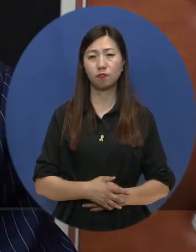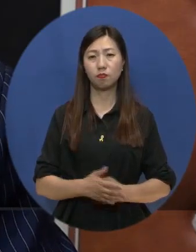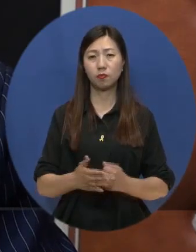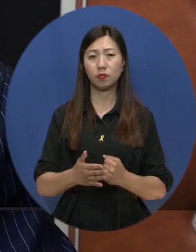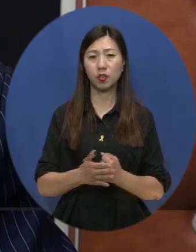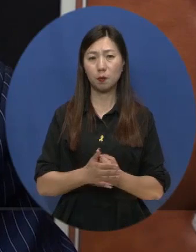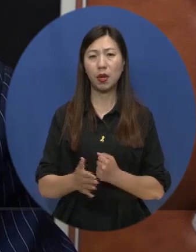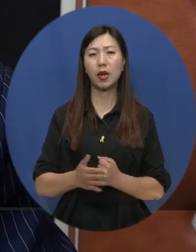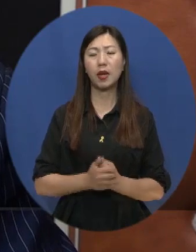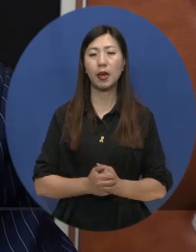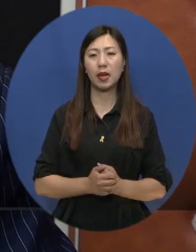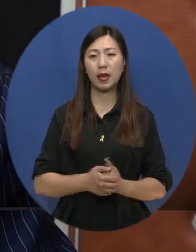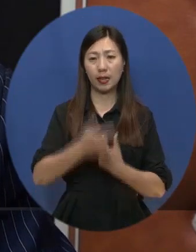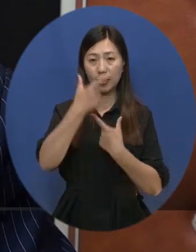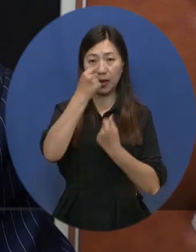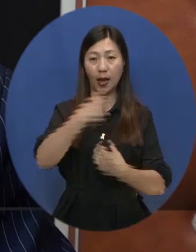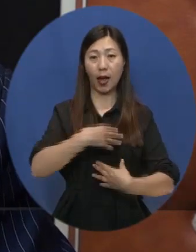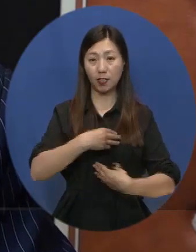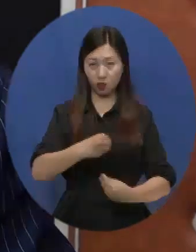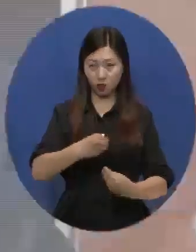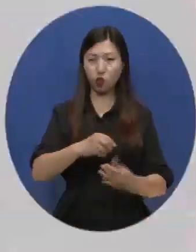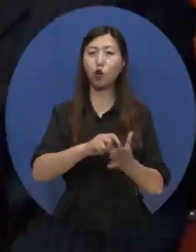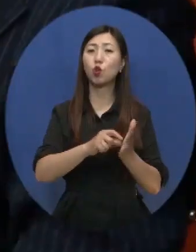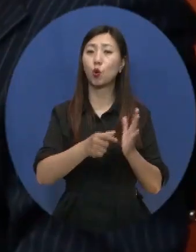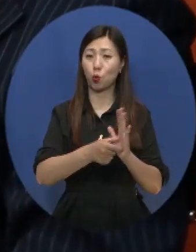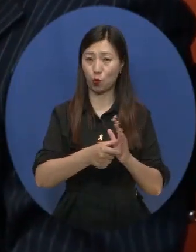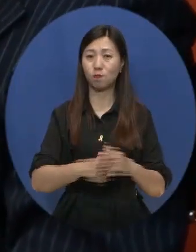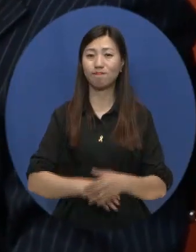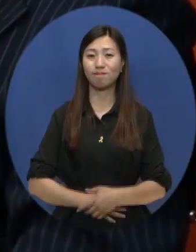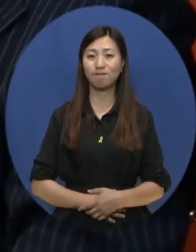딱 안전한 정도.